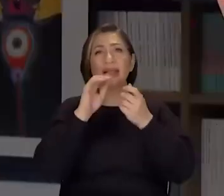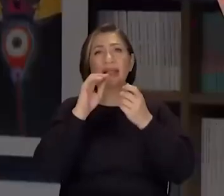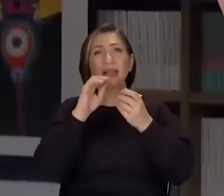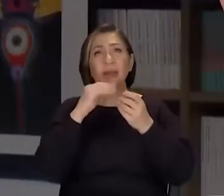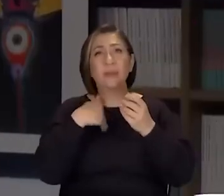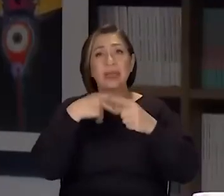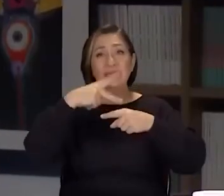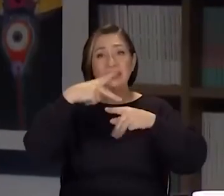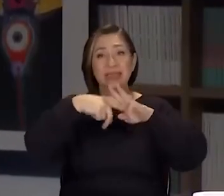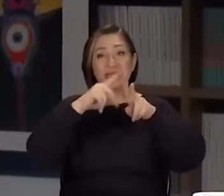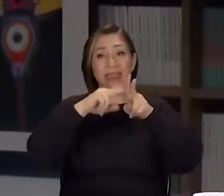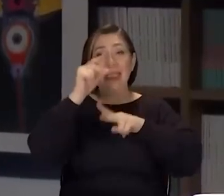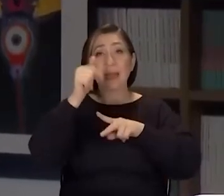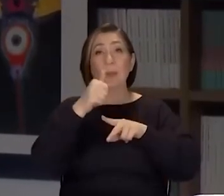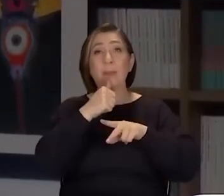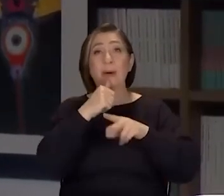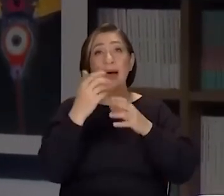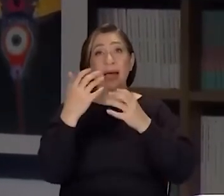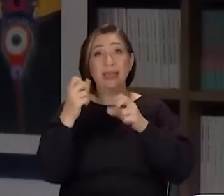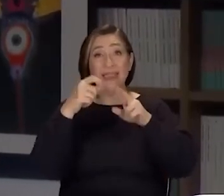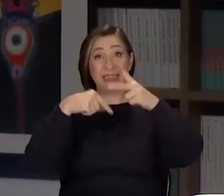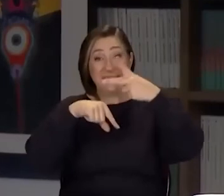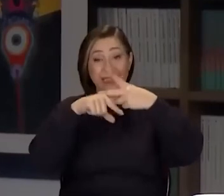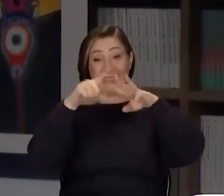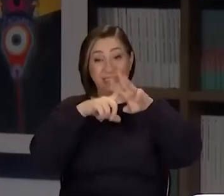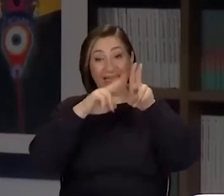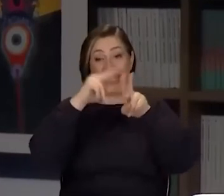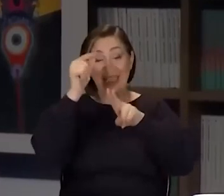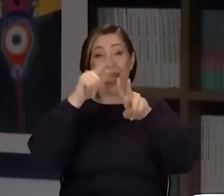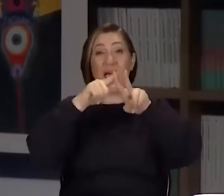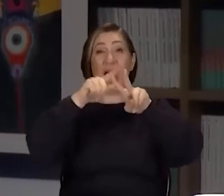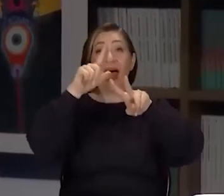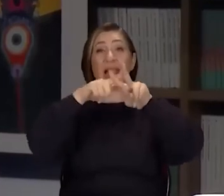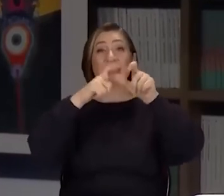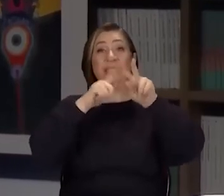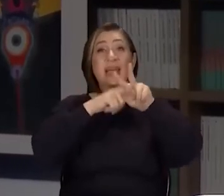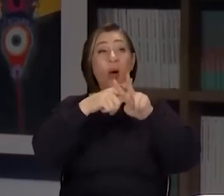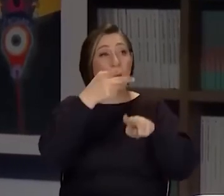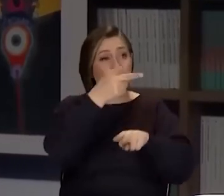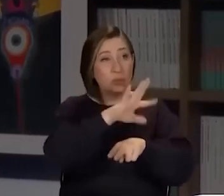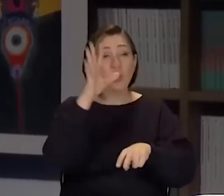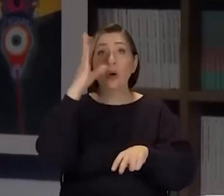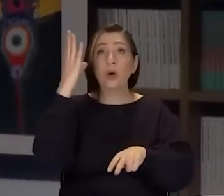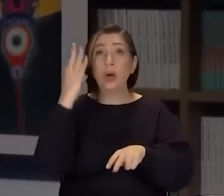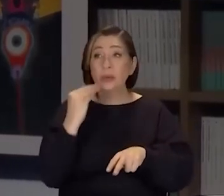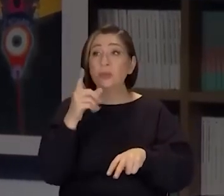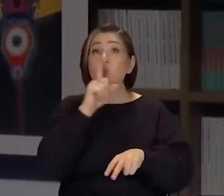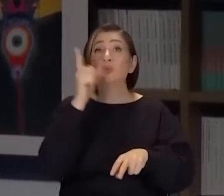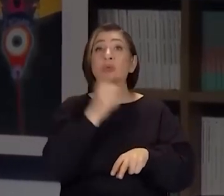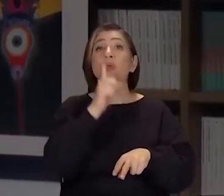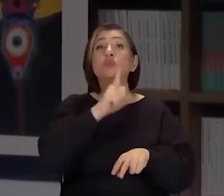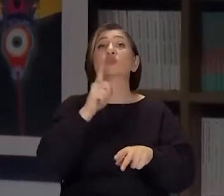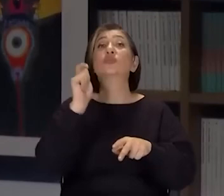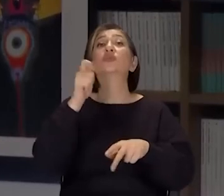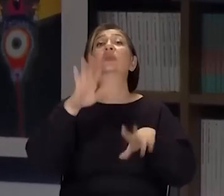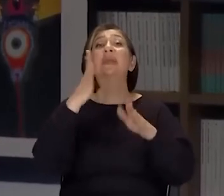Beni Zeki Baba aldı okula. Ben burslu okudum. Zeki Alasya. Evet. evet. Ve vefatından sonra öğrendim ki okul %100 burslu değilmiş. Yarısını Zeki